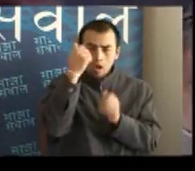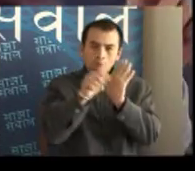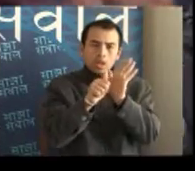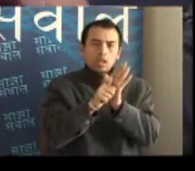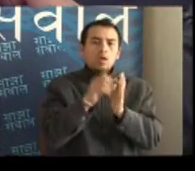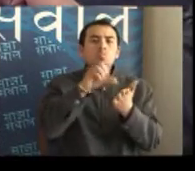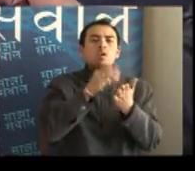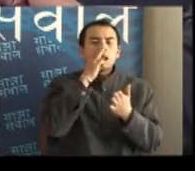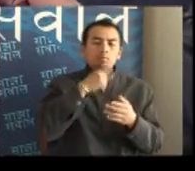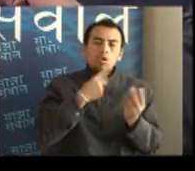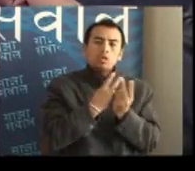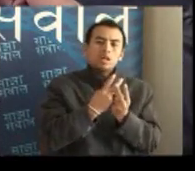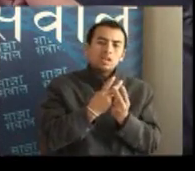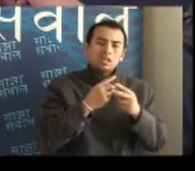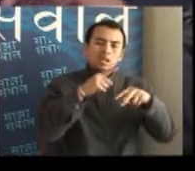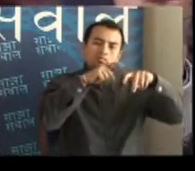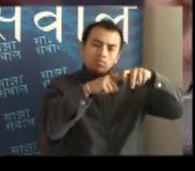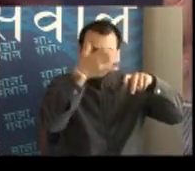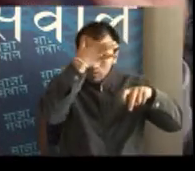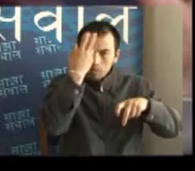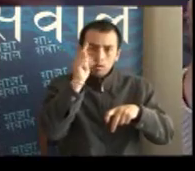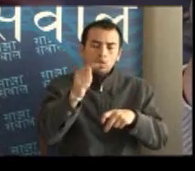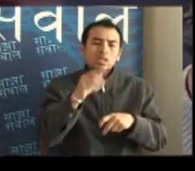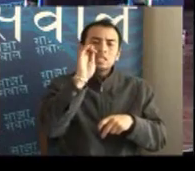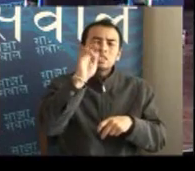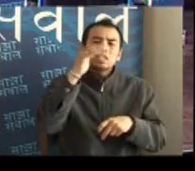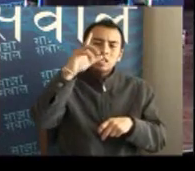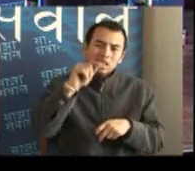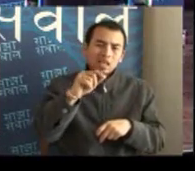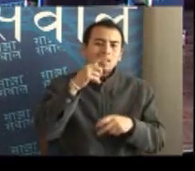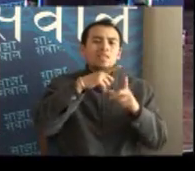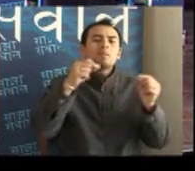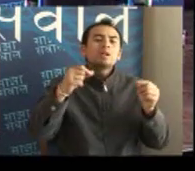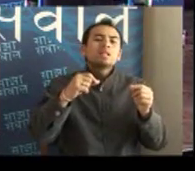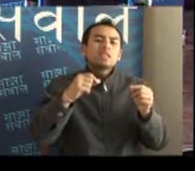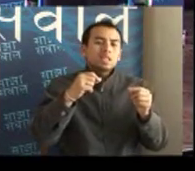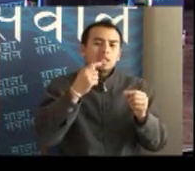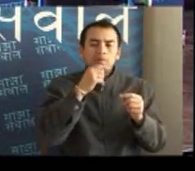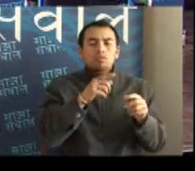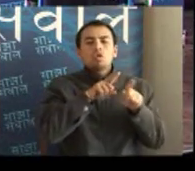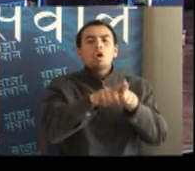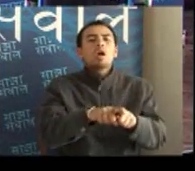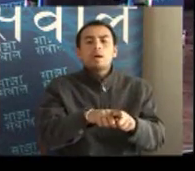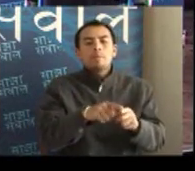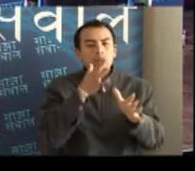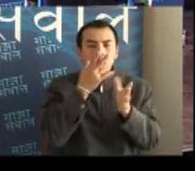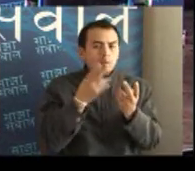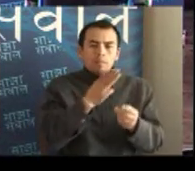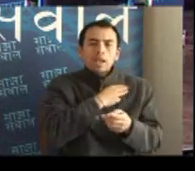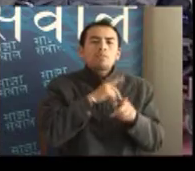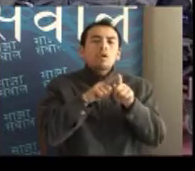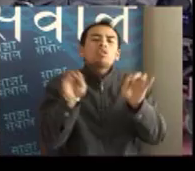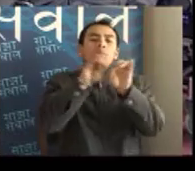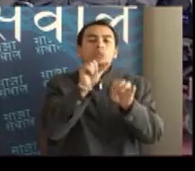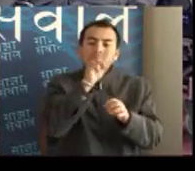त्यो पनि पोखरामा म जस्तै स्पाइनल कर्ड इन्जुरी भएको एकजना सीताजीको जापानी नागरिकसँग बिहे भएर, त्यो ह्युमन इन्ट्रेस्ट न्युज भन्छ हाम्रो पत्रकारिताको